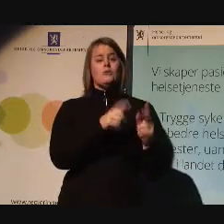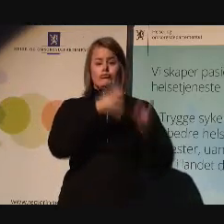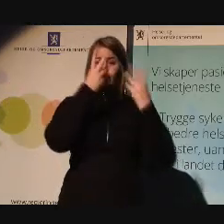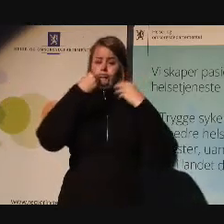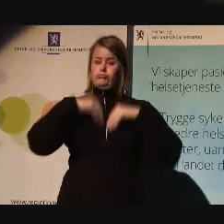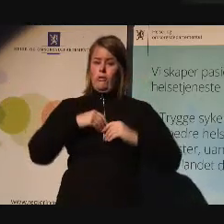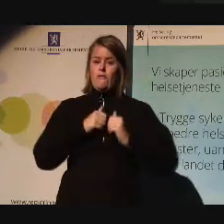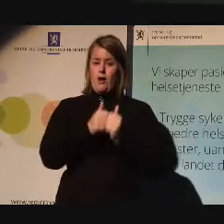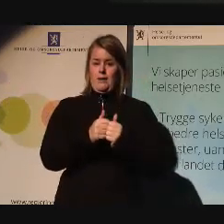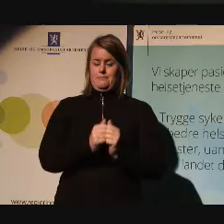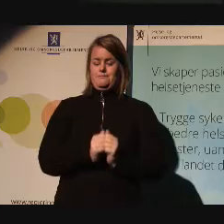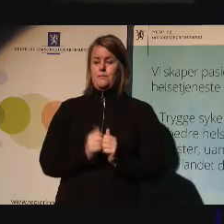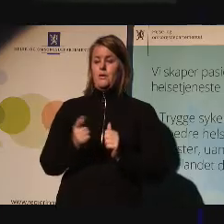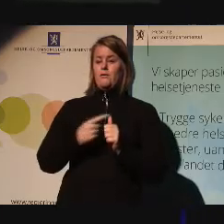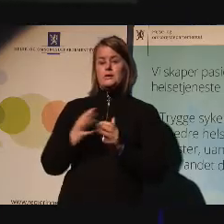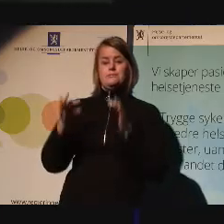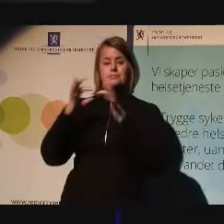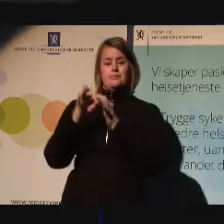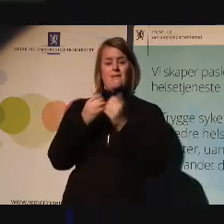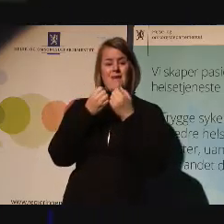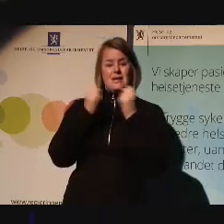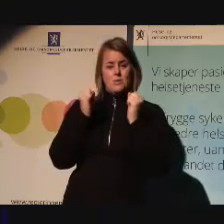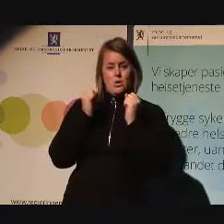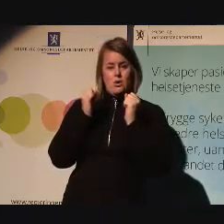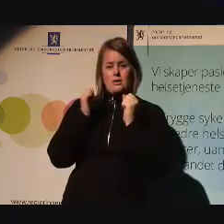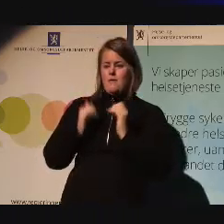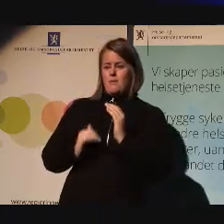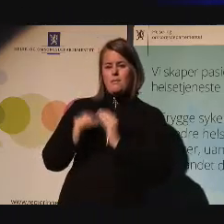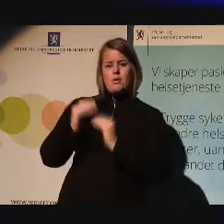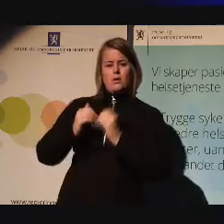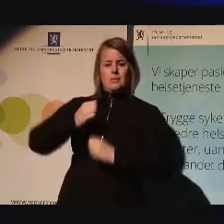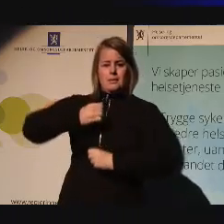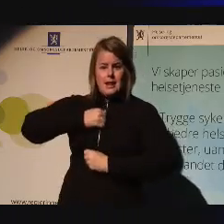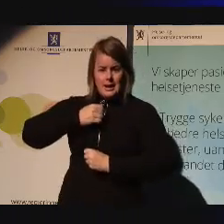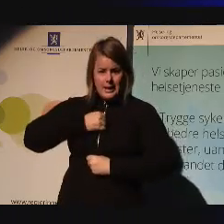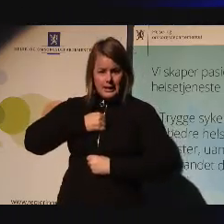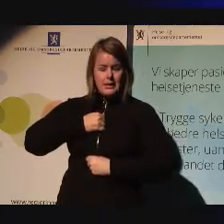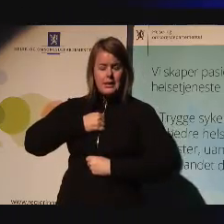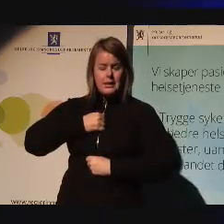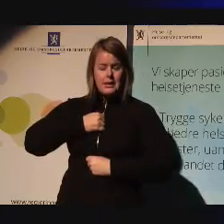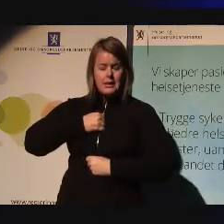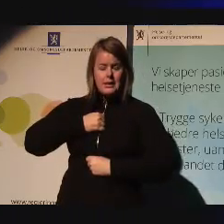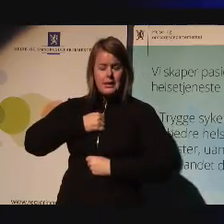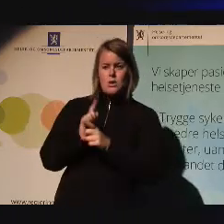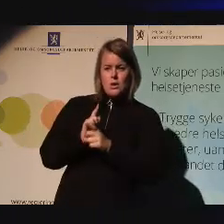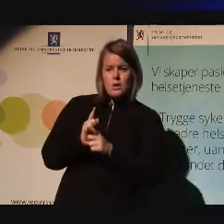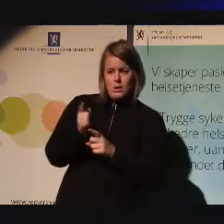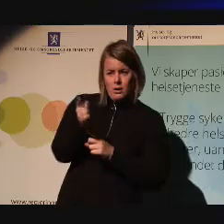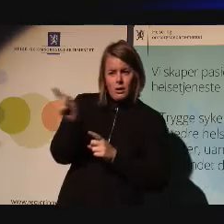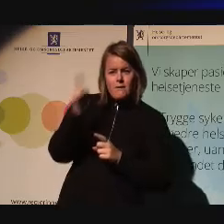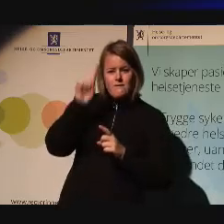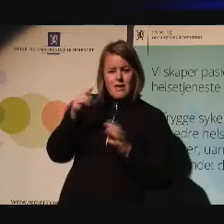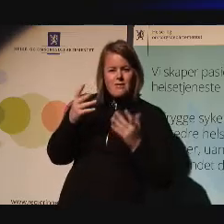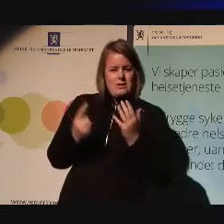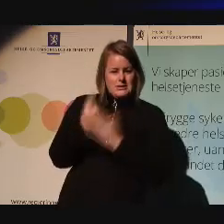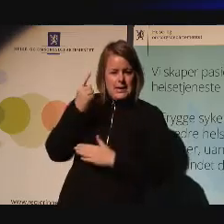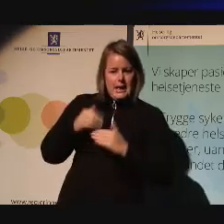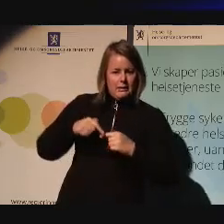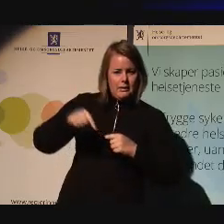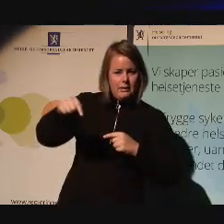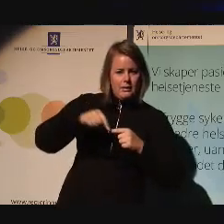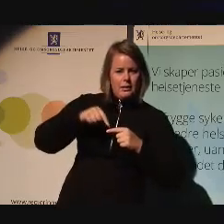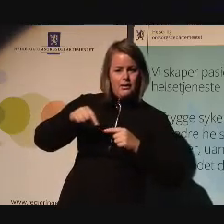Facebook brukte vi til å bygge tillit. Vi brukte den til å gjøre oss forutsigbare. Vi brukte det til